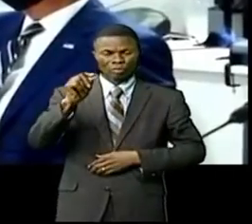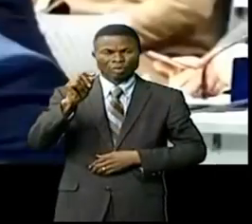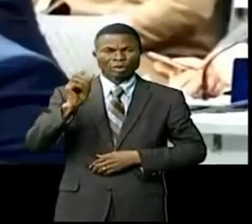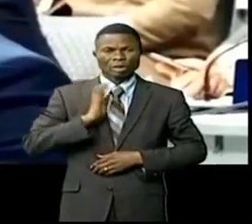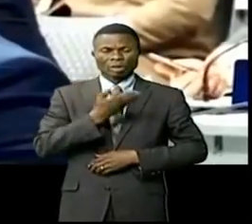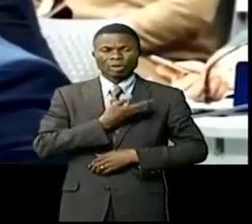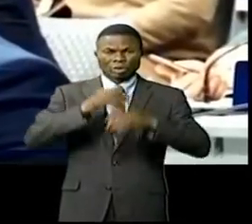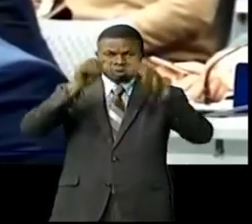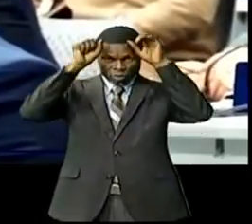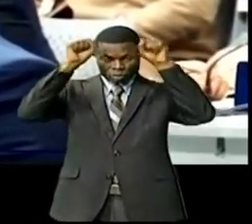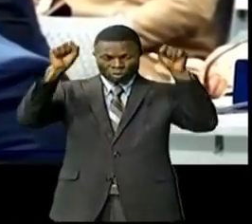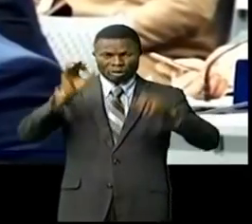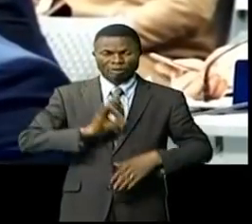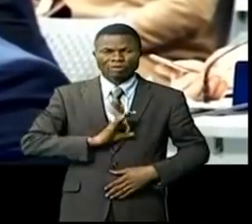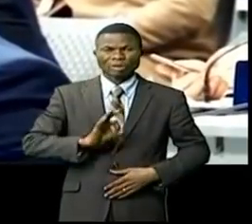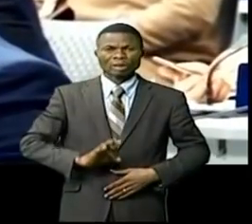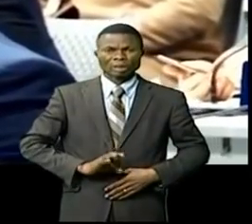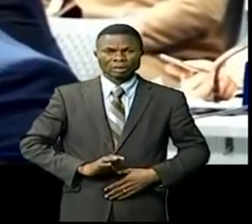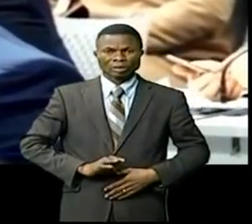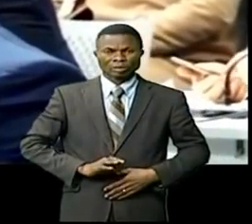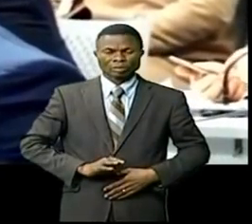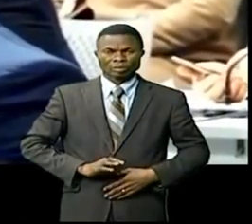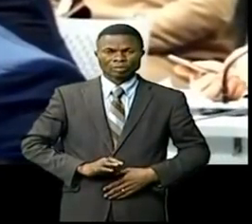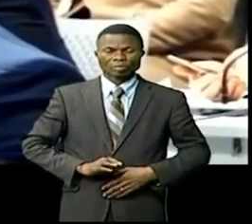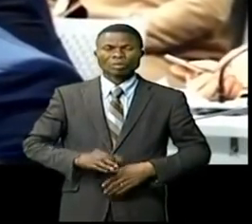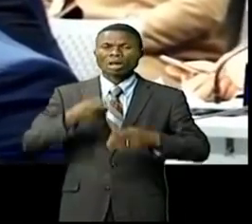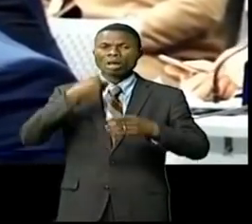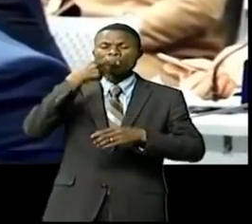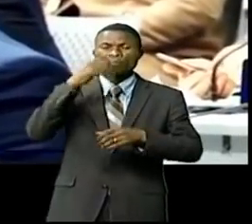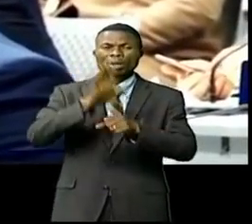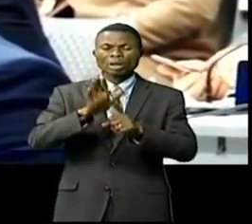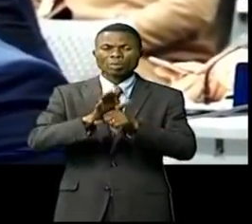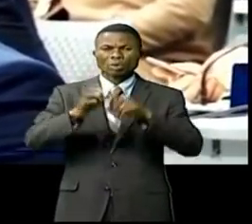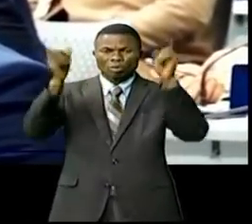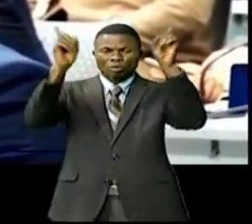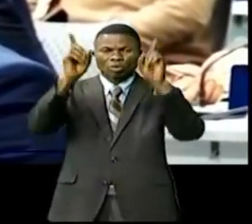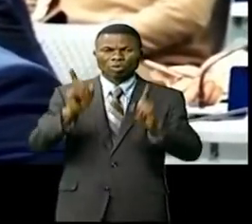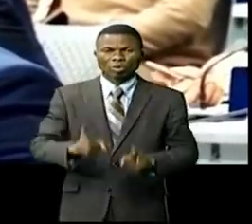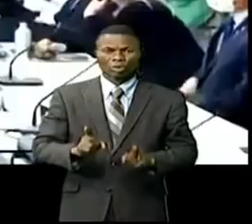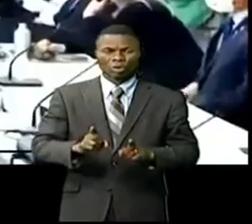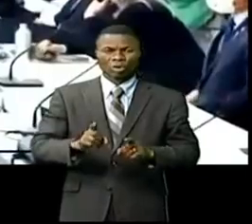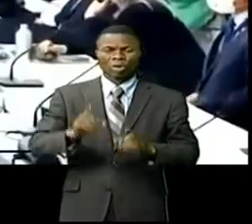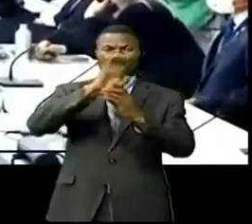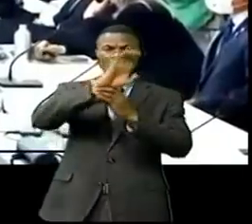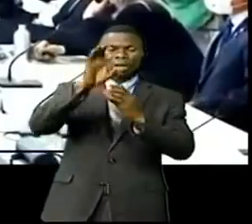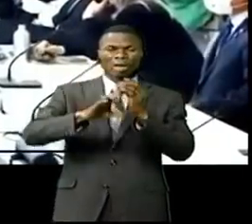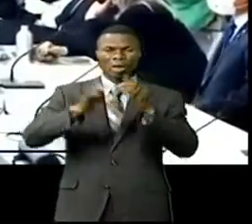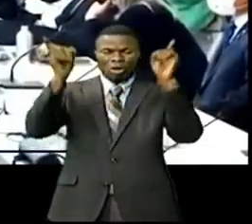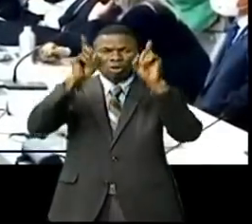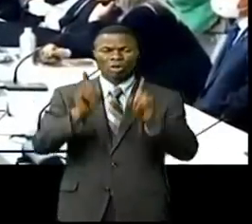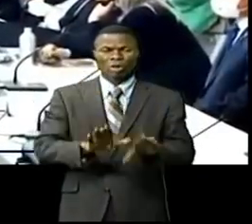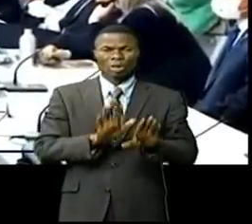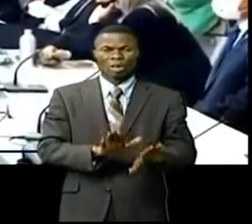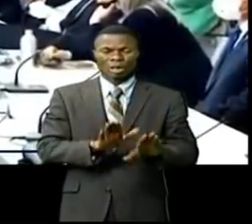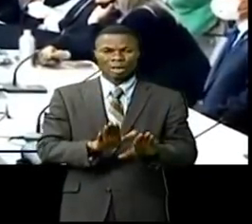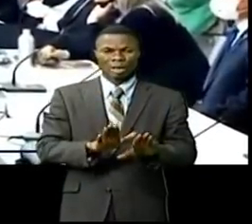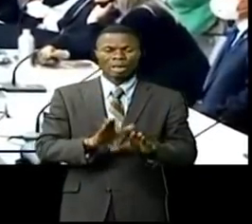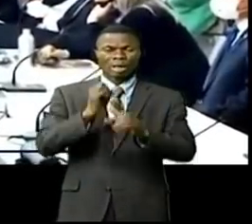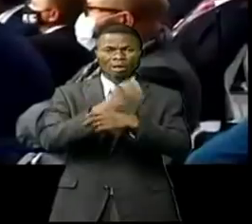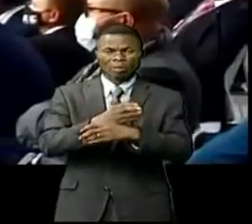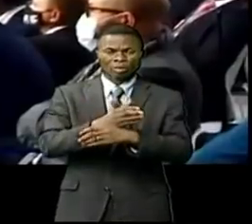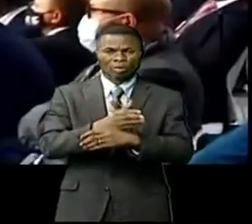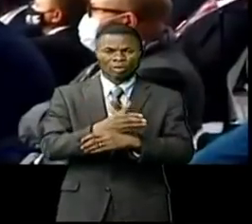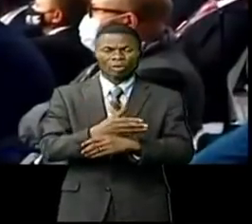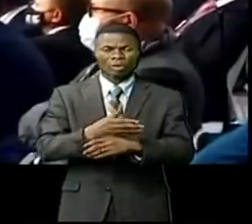République Félix-Antoine Tshisekedi Tshilombo est le porte-voix de l'Afrique, ce continent qui continue à attendre la matérialisation des